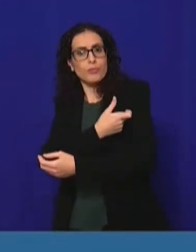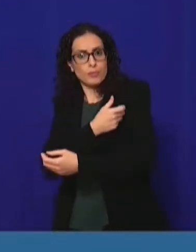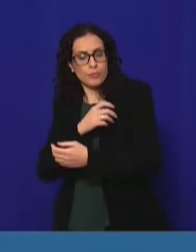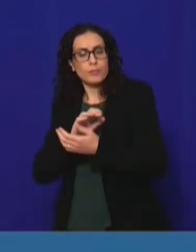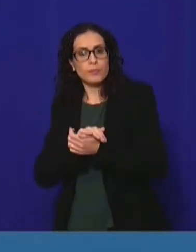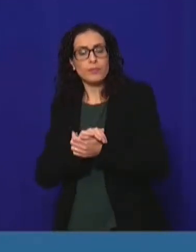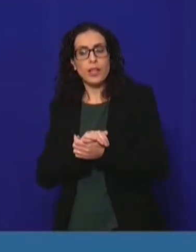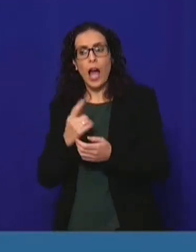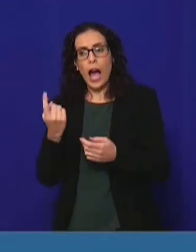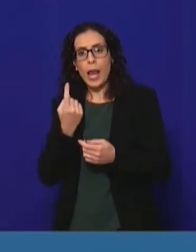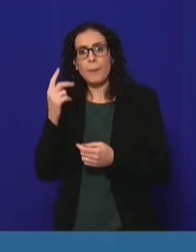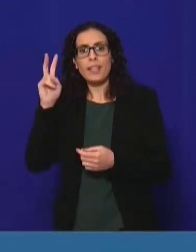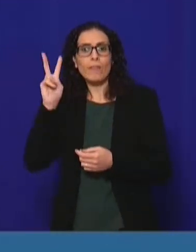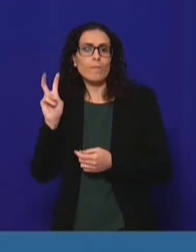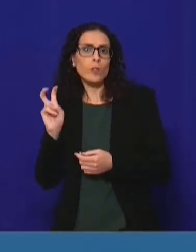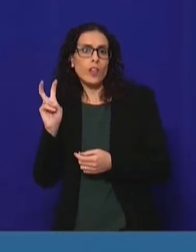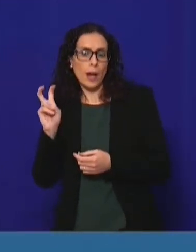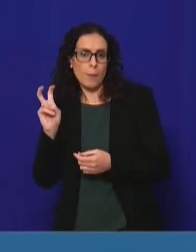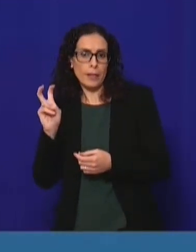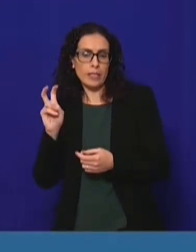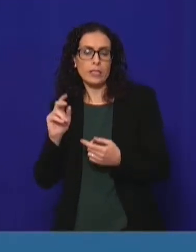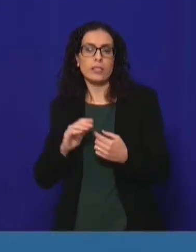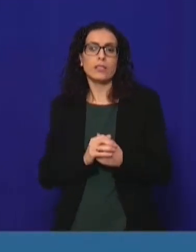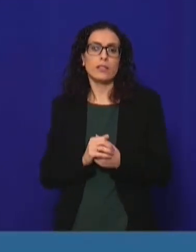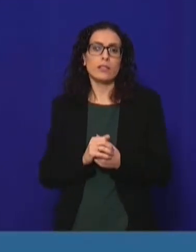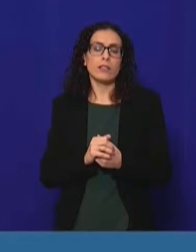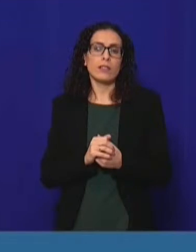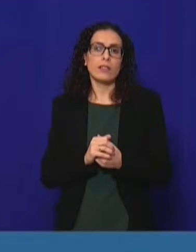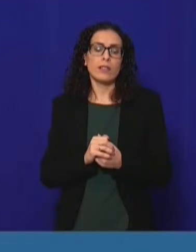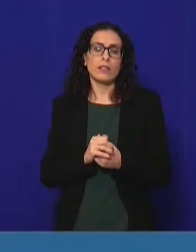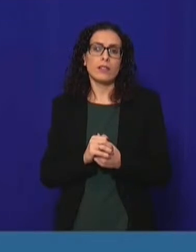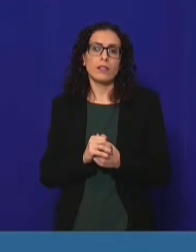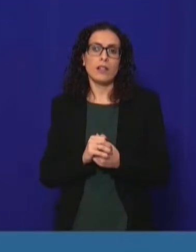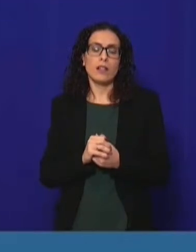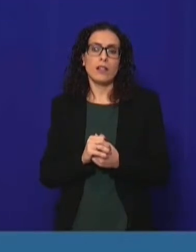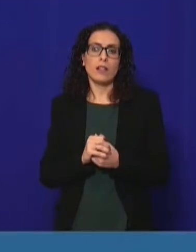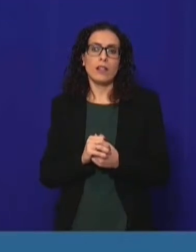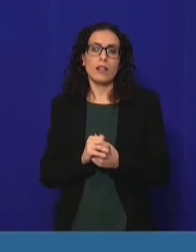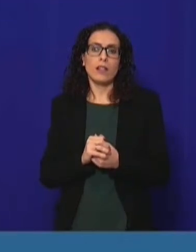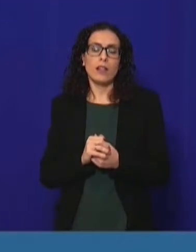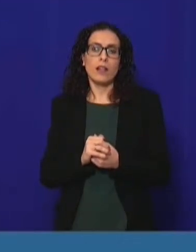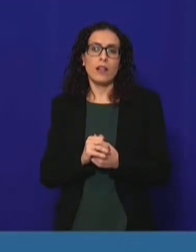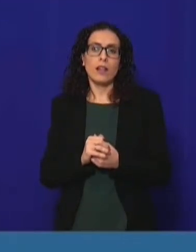dawn il-kategoriji li ma jistgħux għadhom ma jistgħux jieħdu din it-tilqima. Hija realtà din